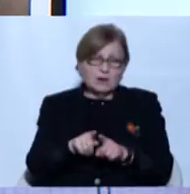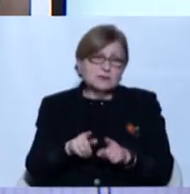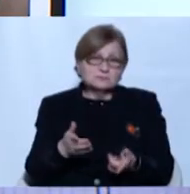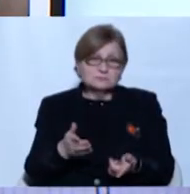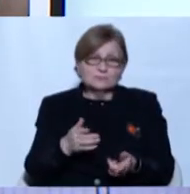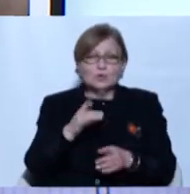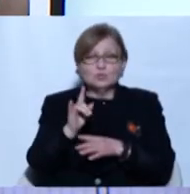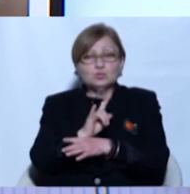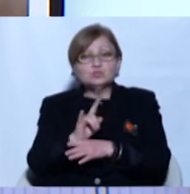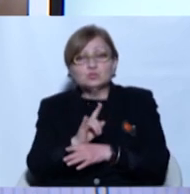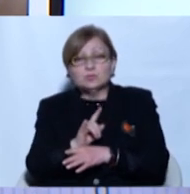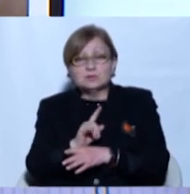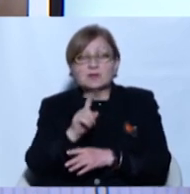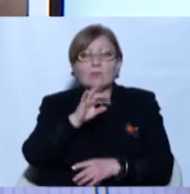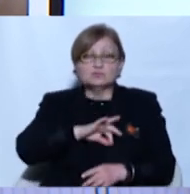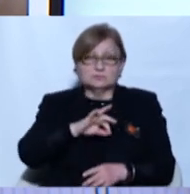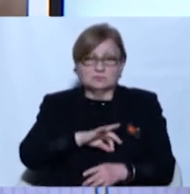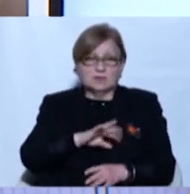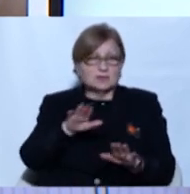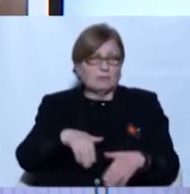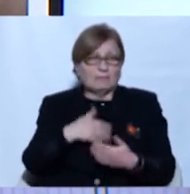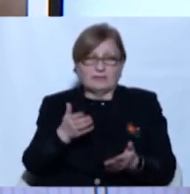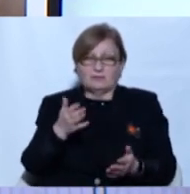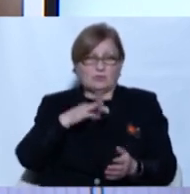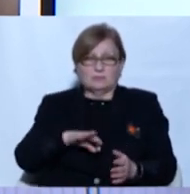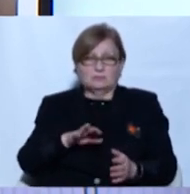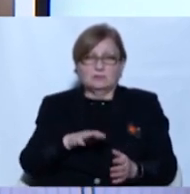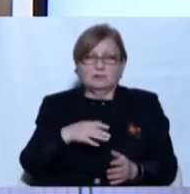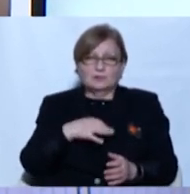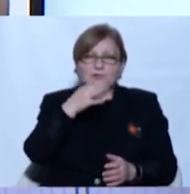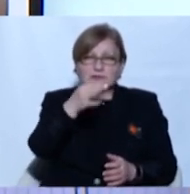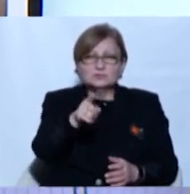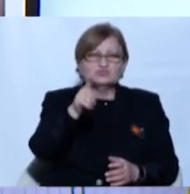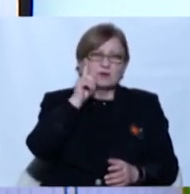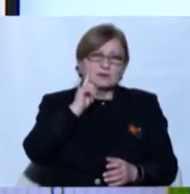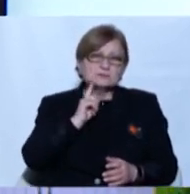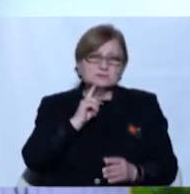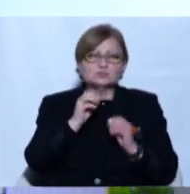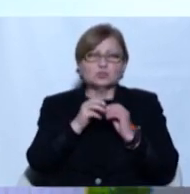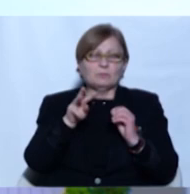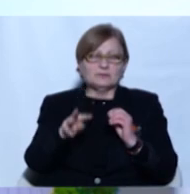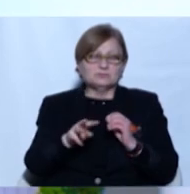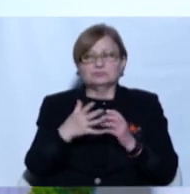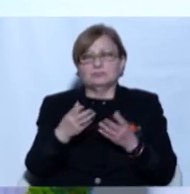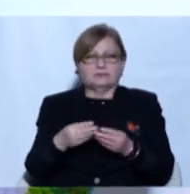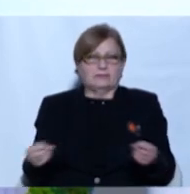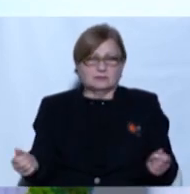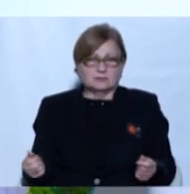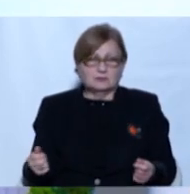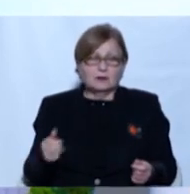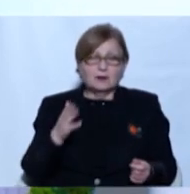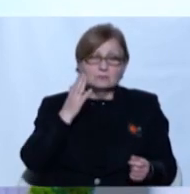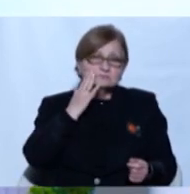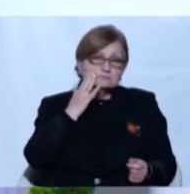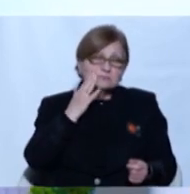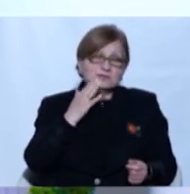რომ ტყუილს თუ ვიტყვიო გასარგებელი ამას მოაქვს, არაფერი აზრი არ აქვს. ახლა გეტყვი თქვა, გესიამუნება 15 წუთი და მე არაფერი აღარ არის. და მართაც